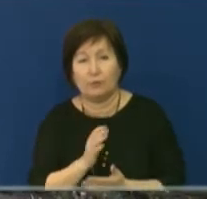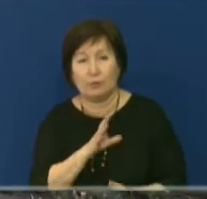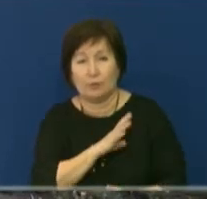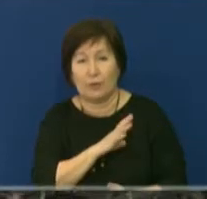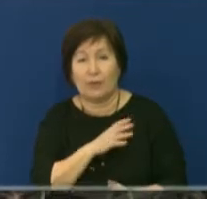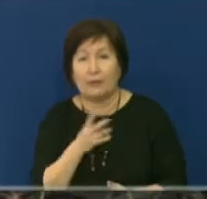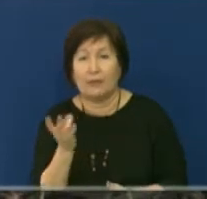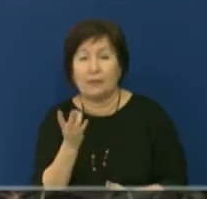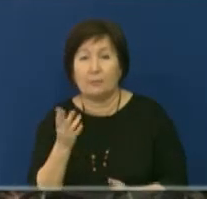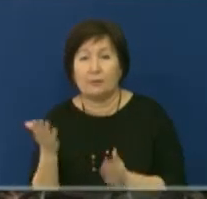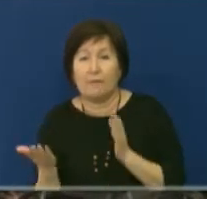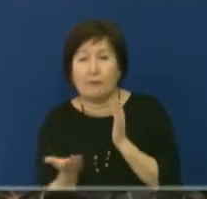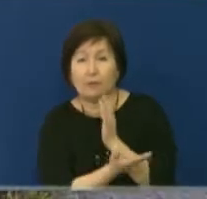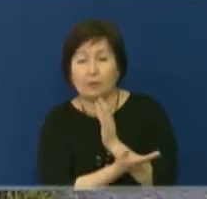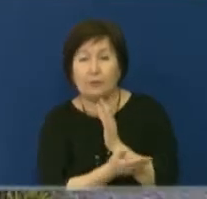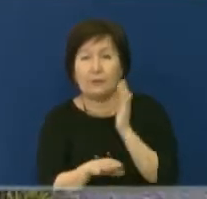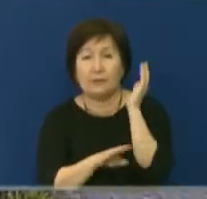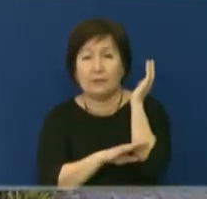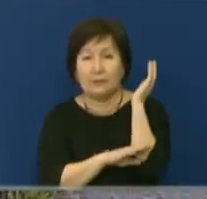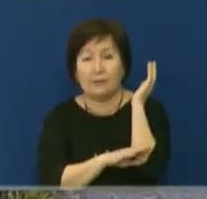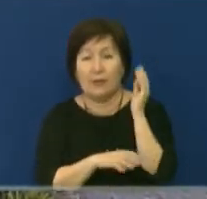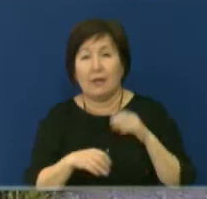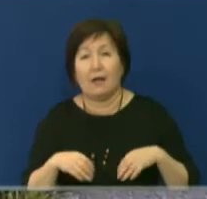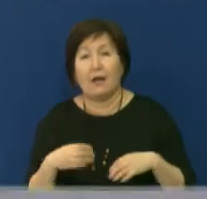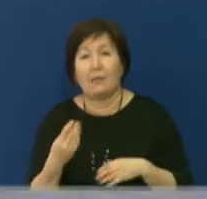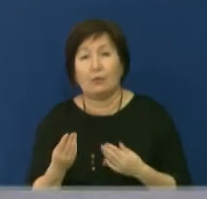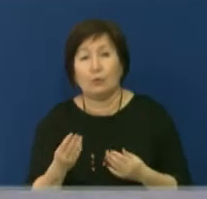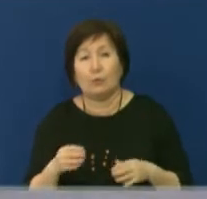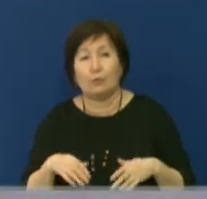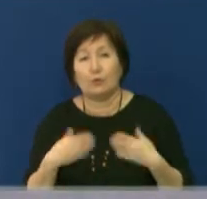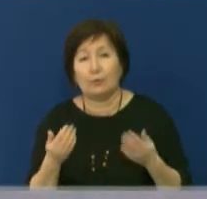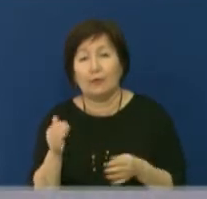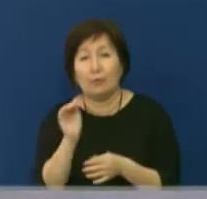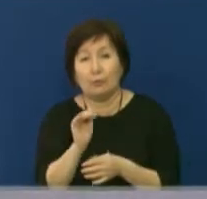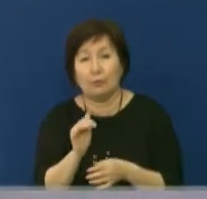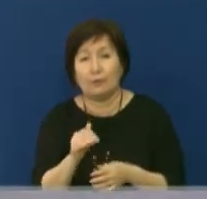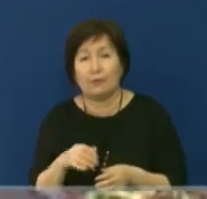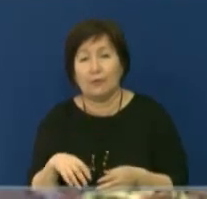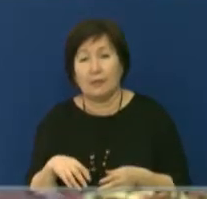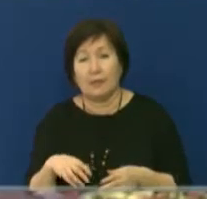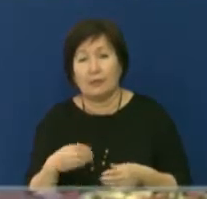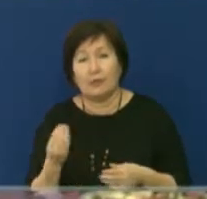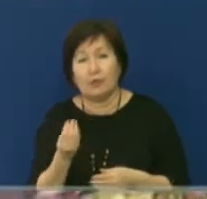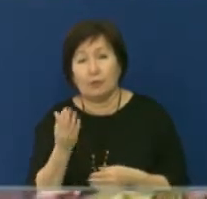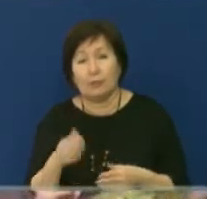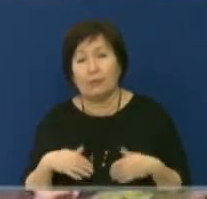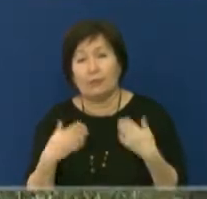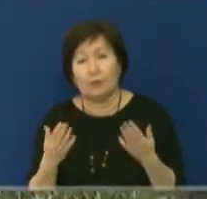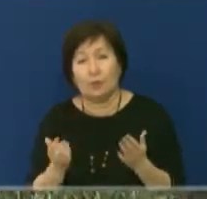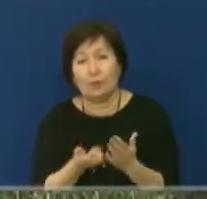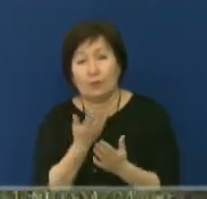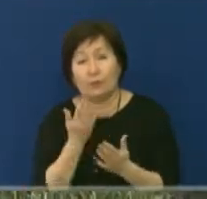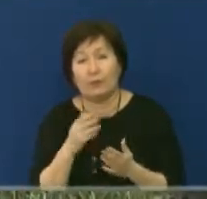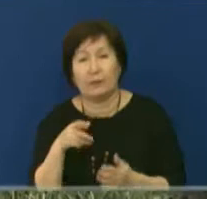В настоящее время в качестве компенсации за вырубленные зеленые насаждения в нашем городе набирают обороты посадка саженцев. По словам